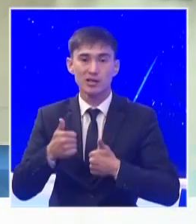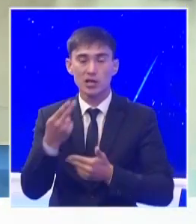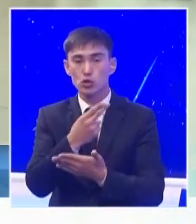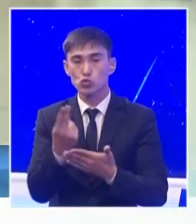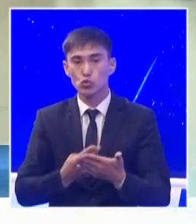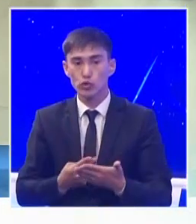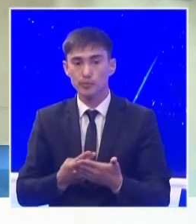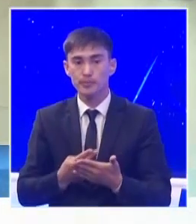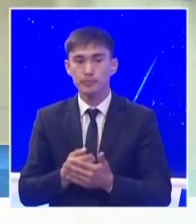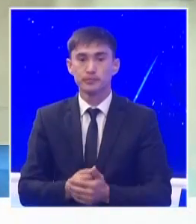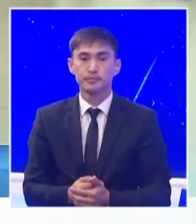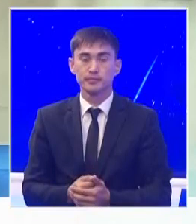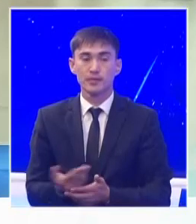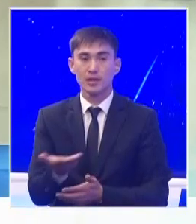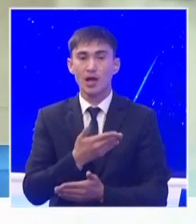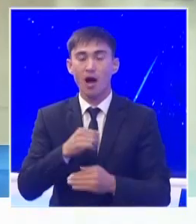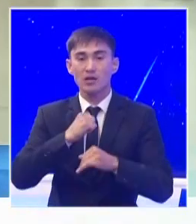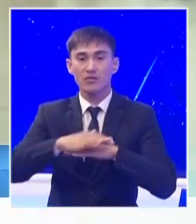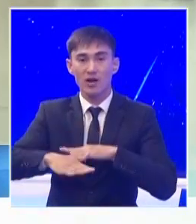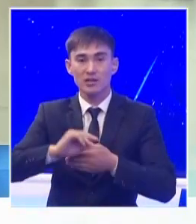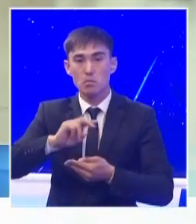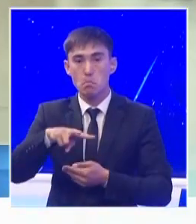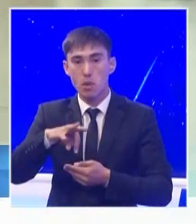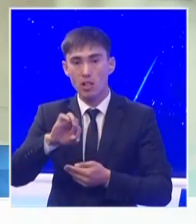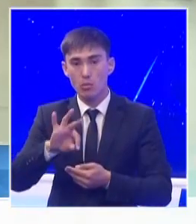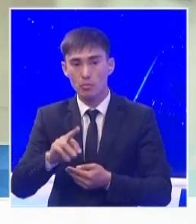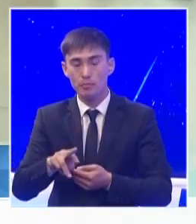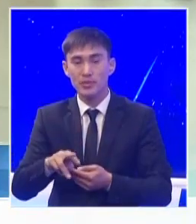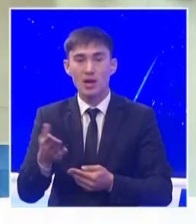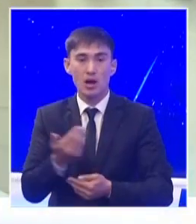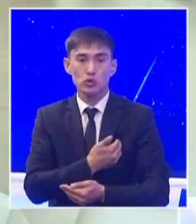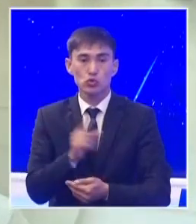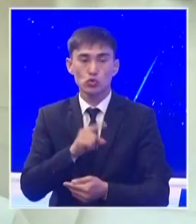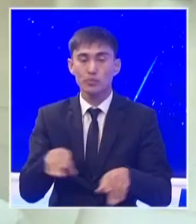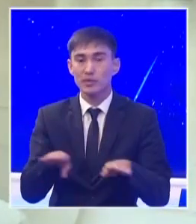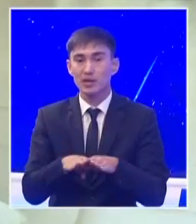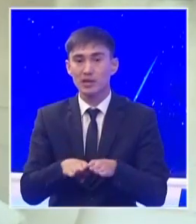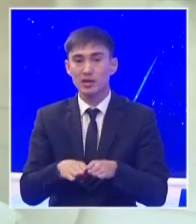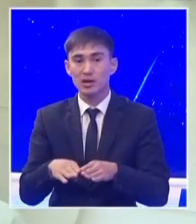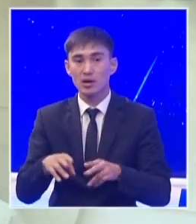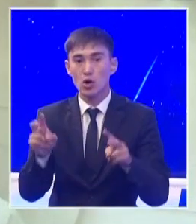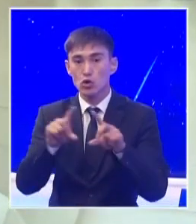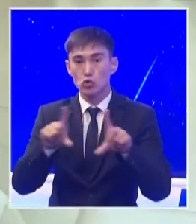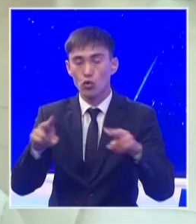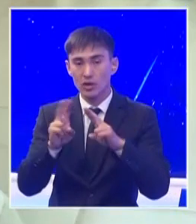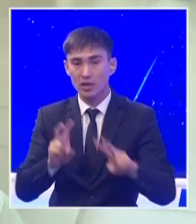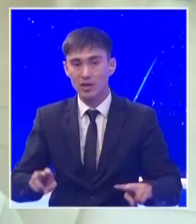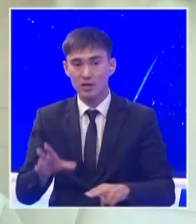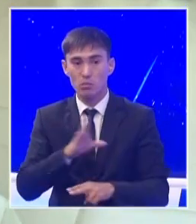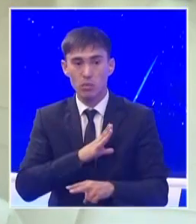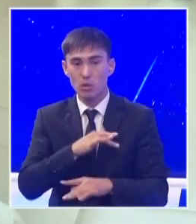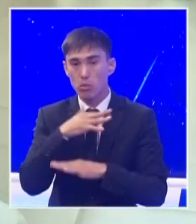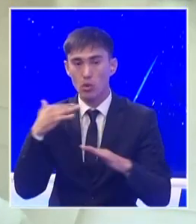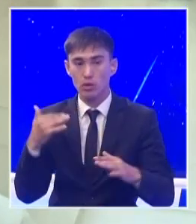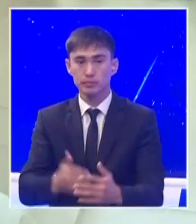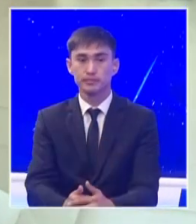рисуем на асфальте мелом. Я хочу, чтобы таких пришкольных лагерях было очень